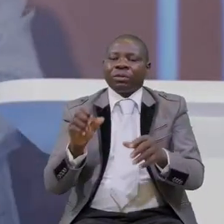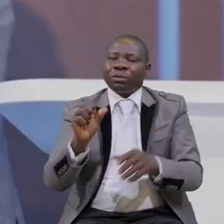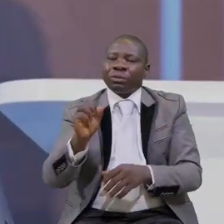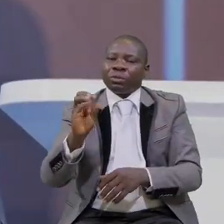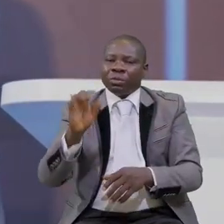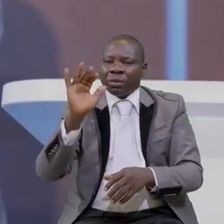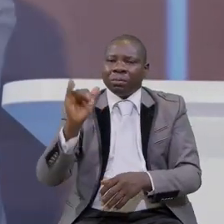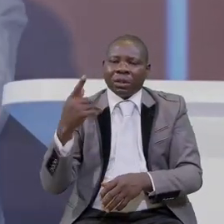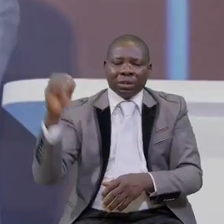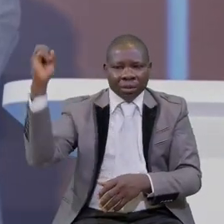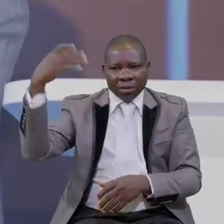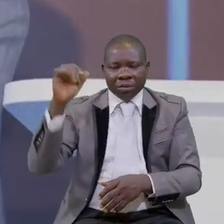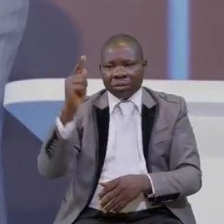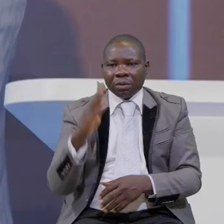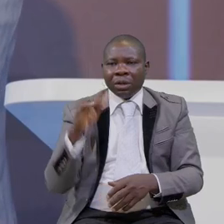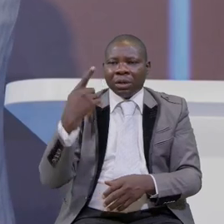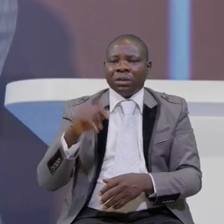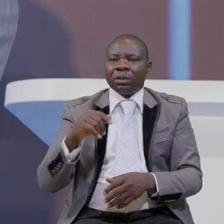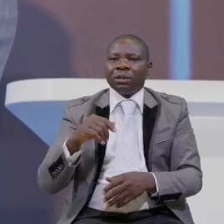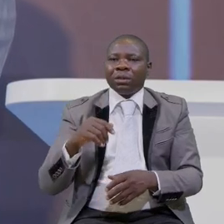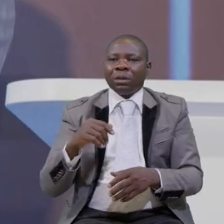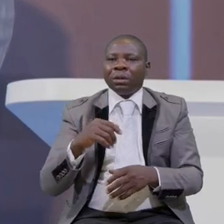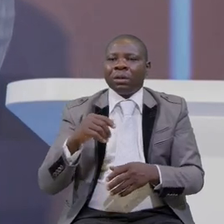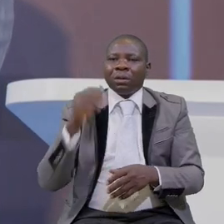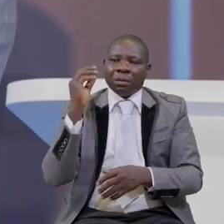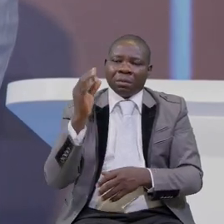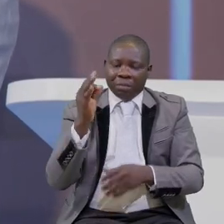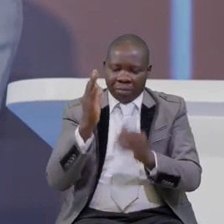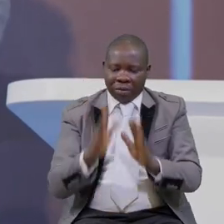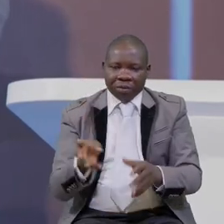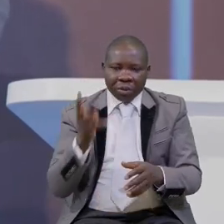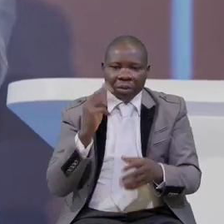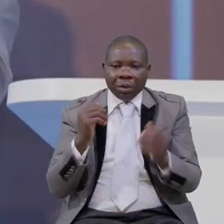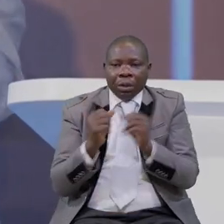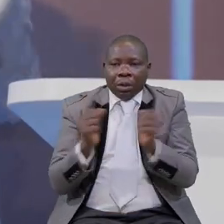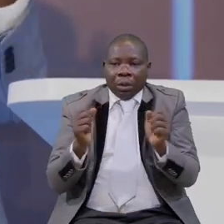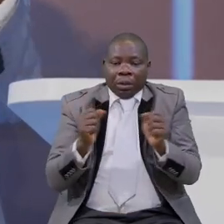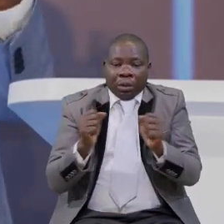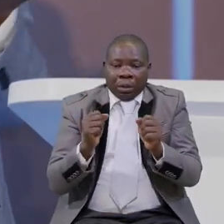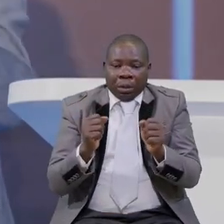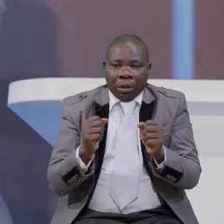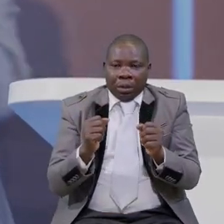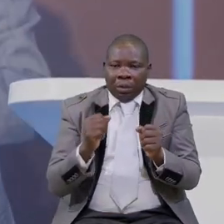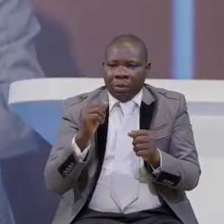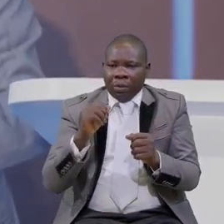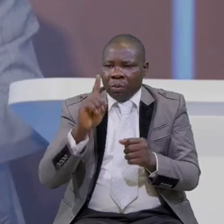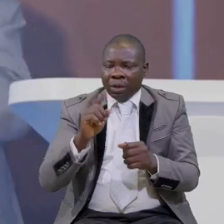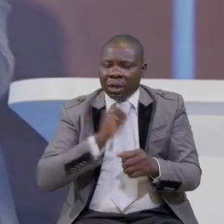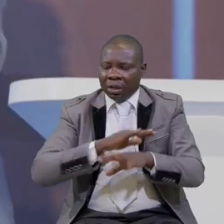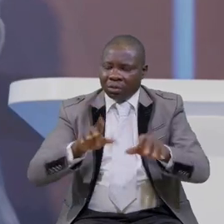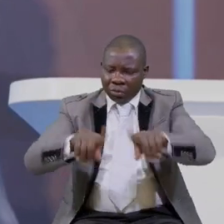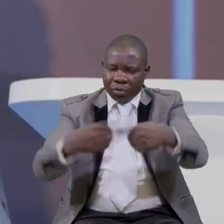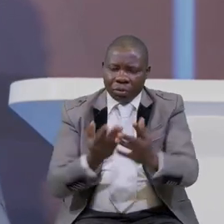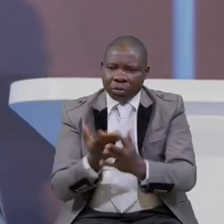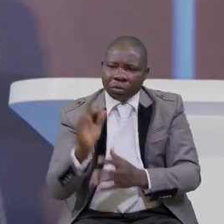Par la grâce de Dieu, le pasteur, il tremblait là où il était assis. Je n'ai pas lu sa fiche